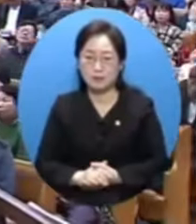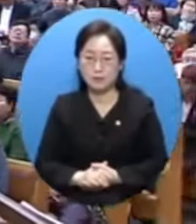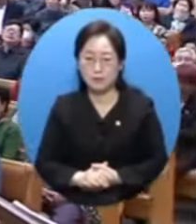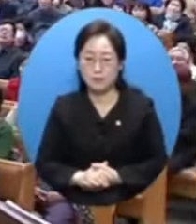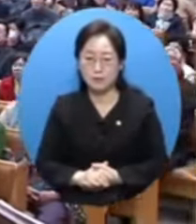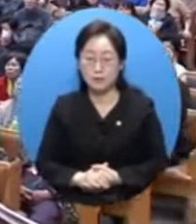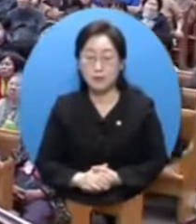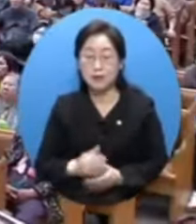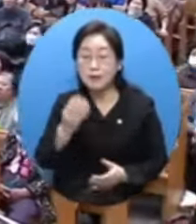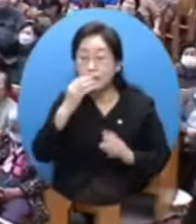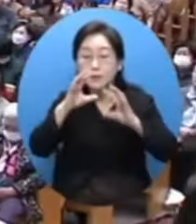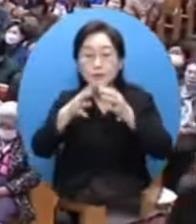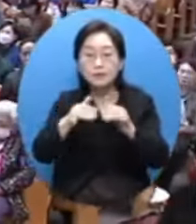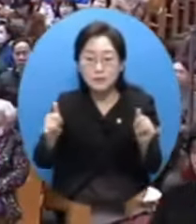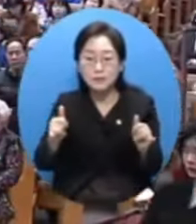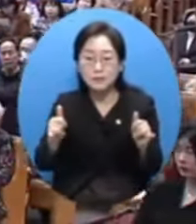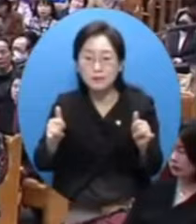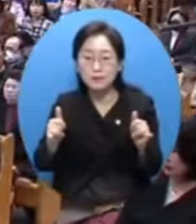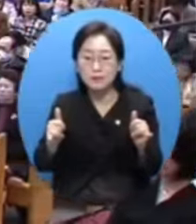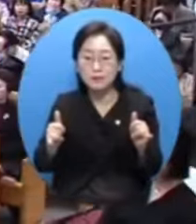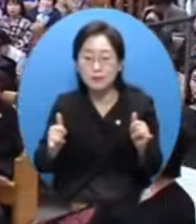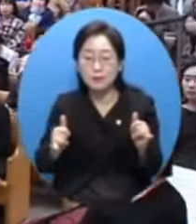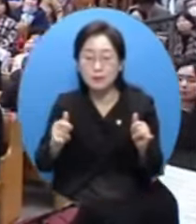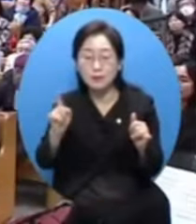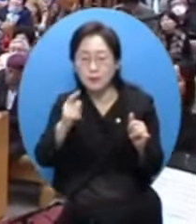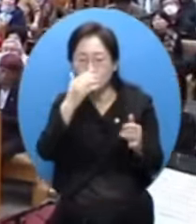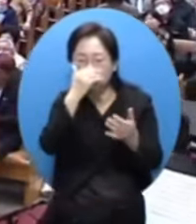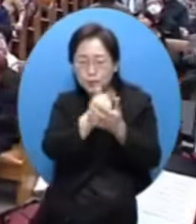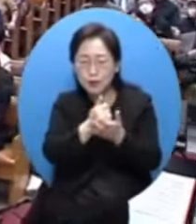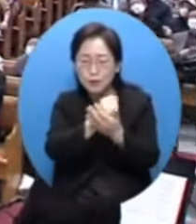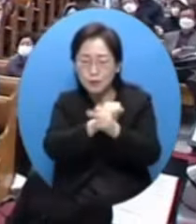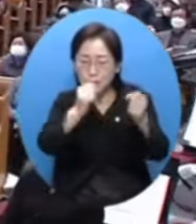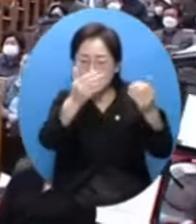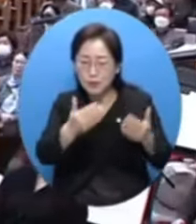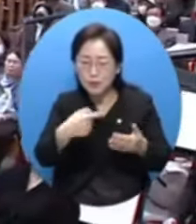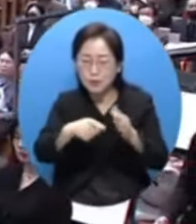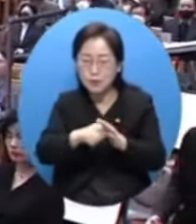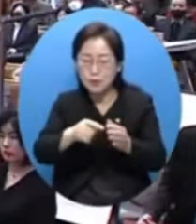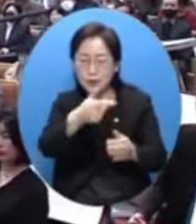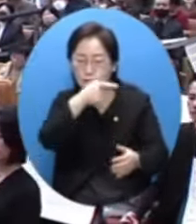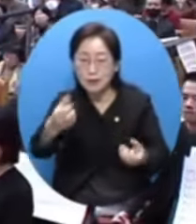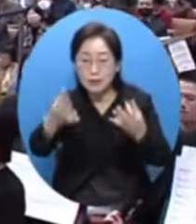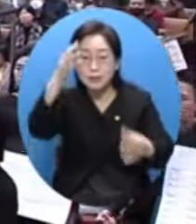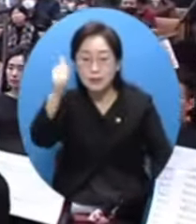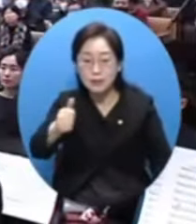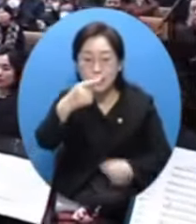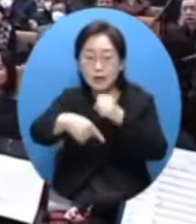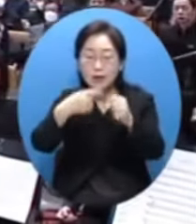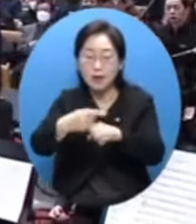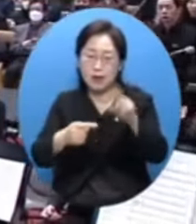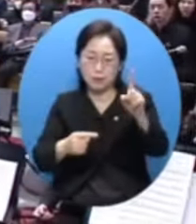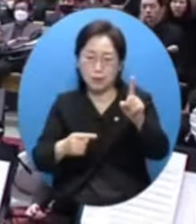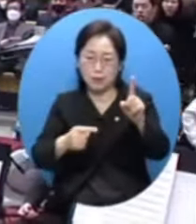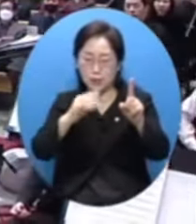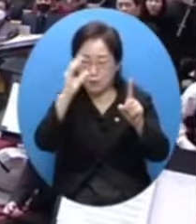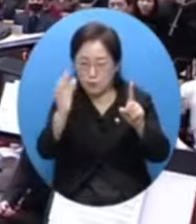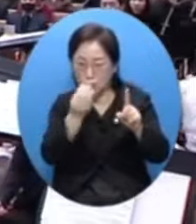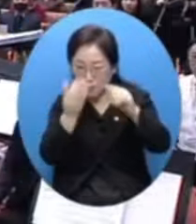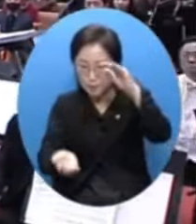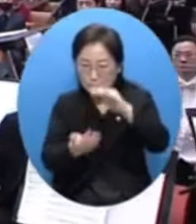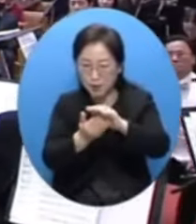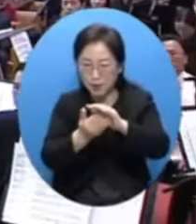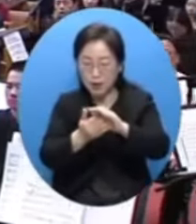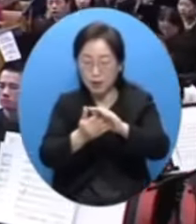이스라엘 백성이 이스라엘의 죄를 사 밖에서대 제상에 일년에 단 한 번 지성소에 들어가서